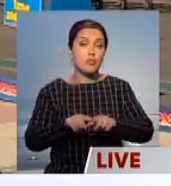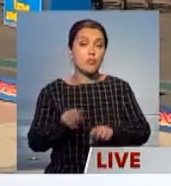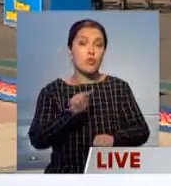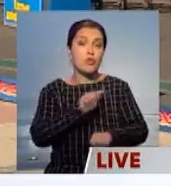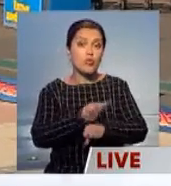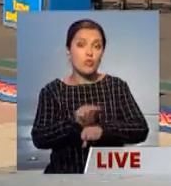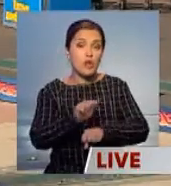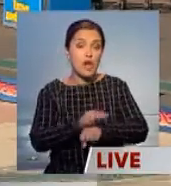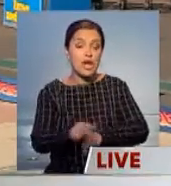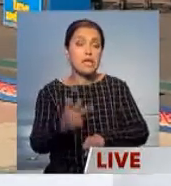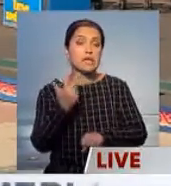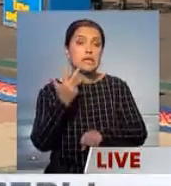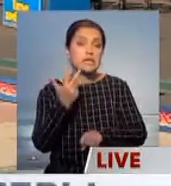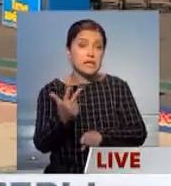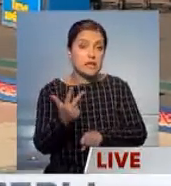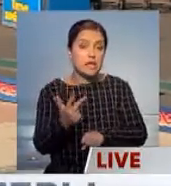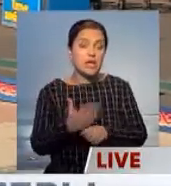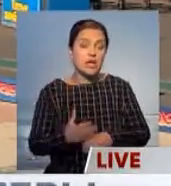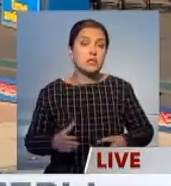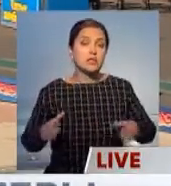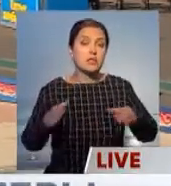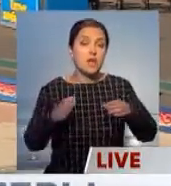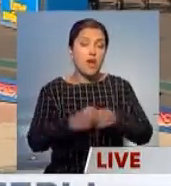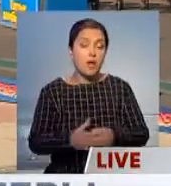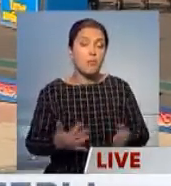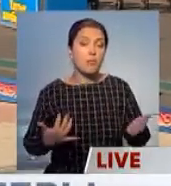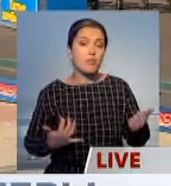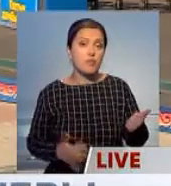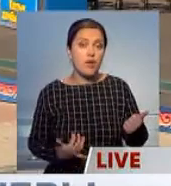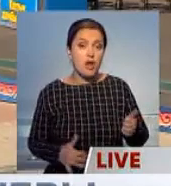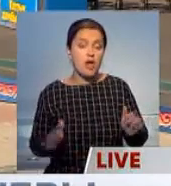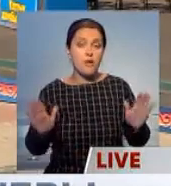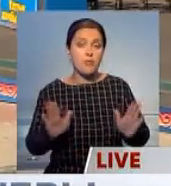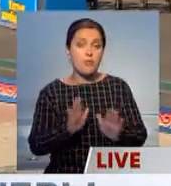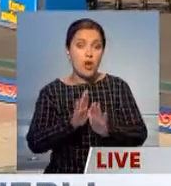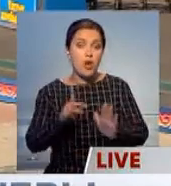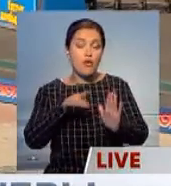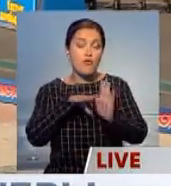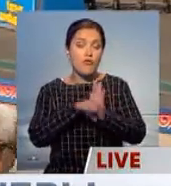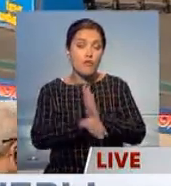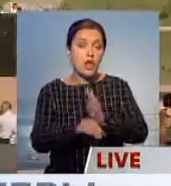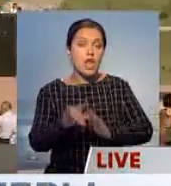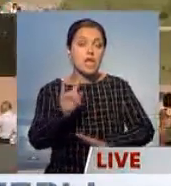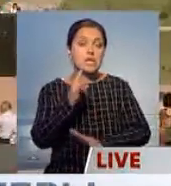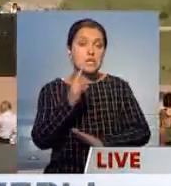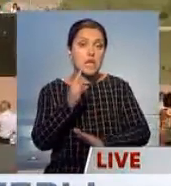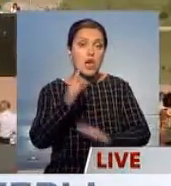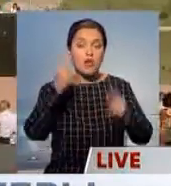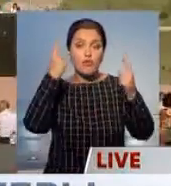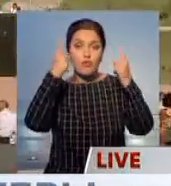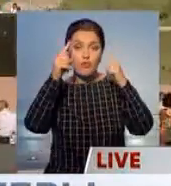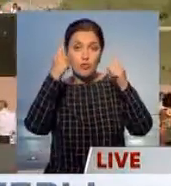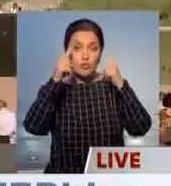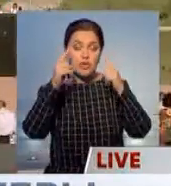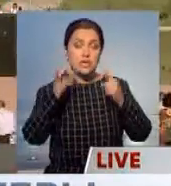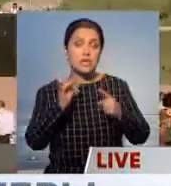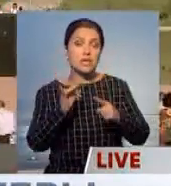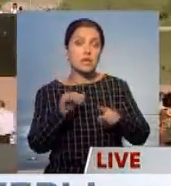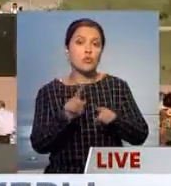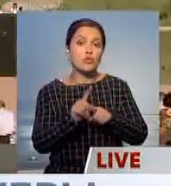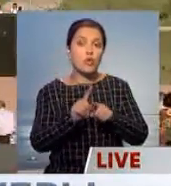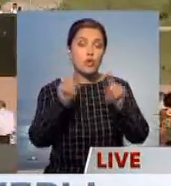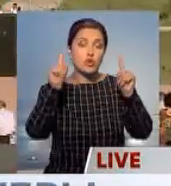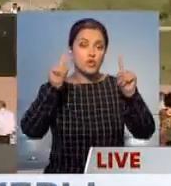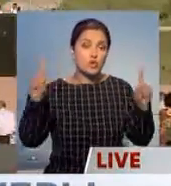3 профессиональных оркестра, домбровая студия при школе детского творчества и, конечно же, наша гордость, домбровая студия «Жолдыз»